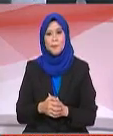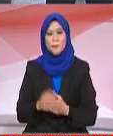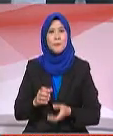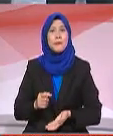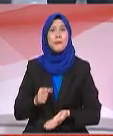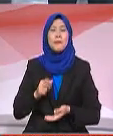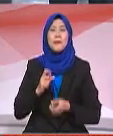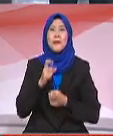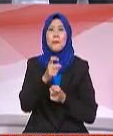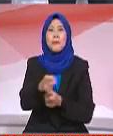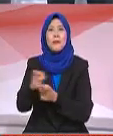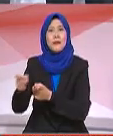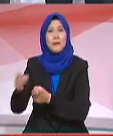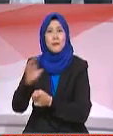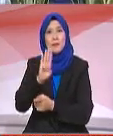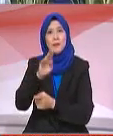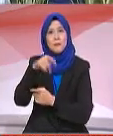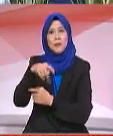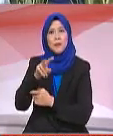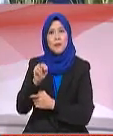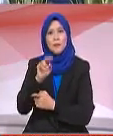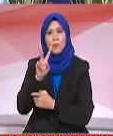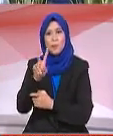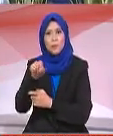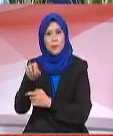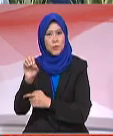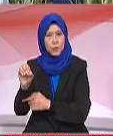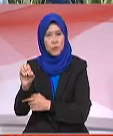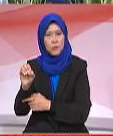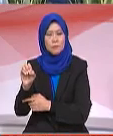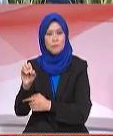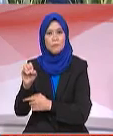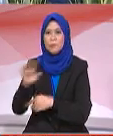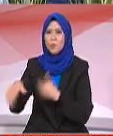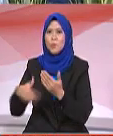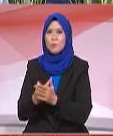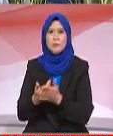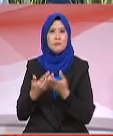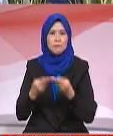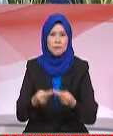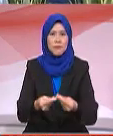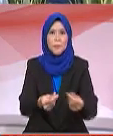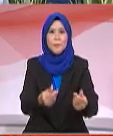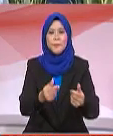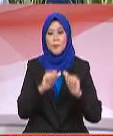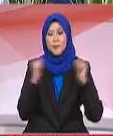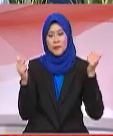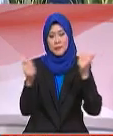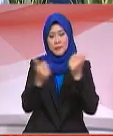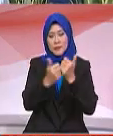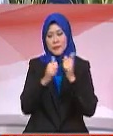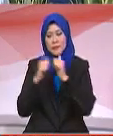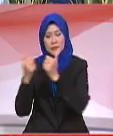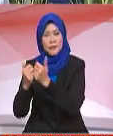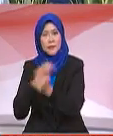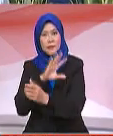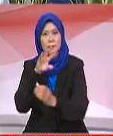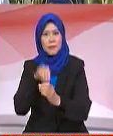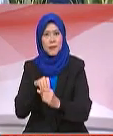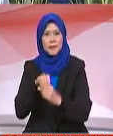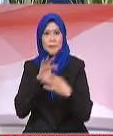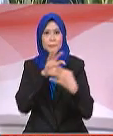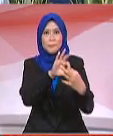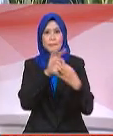BPN 2.0 berjalan dengan lancar. Semua agensi-agensi yang terlibat